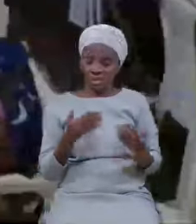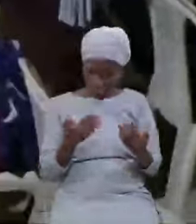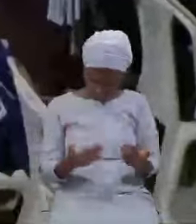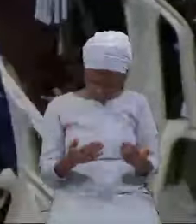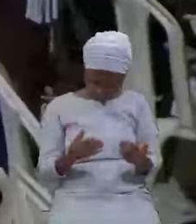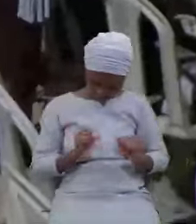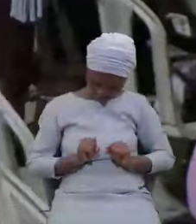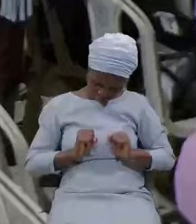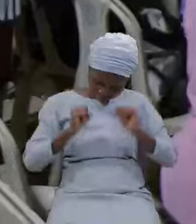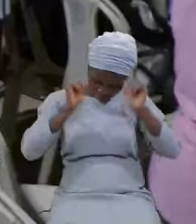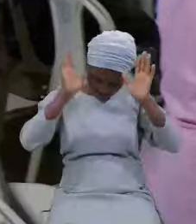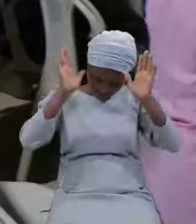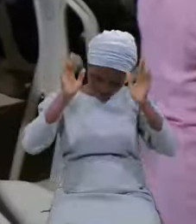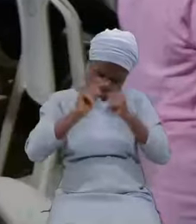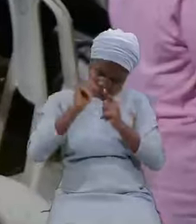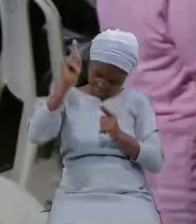vers toi. Je sais